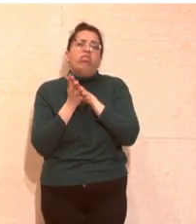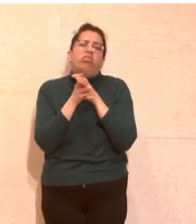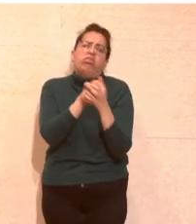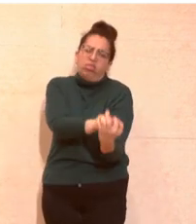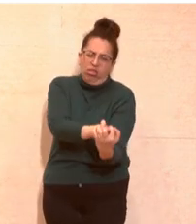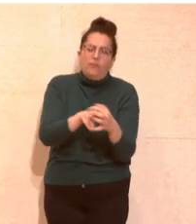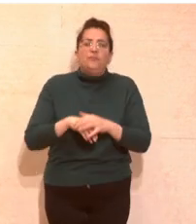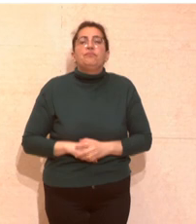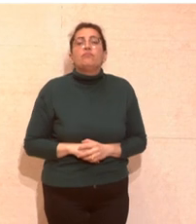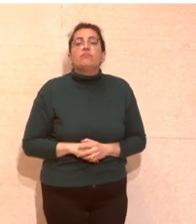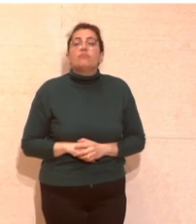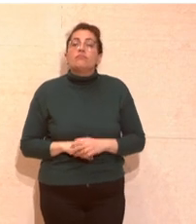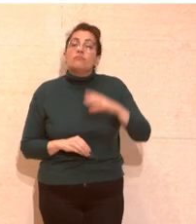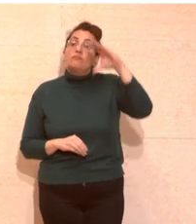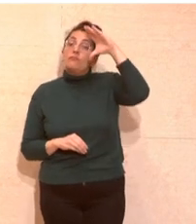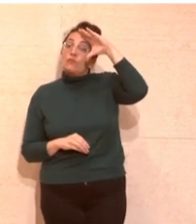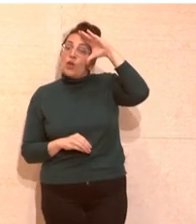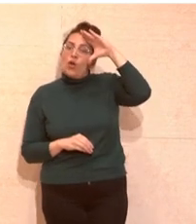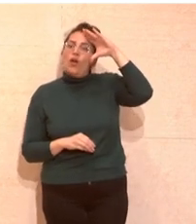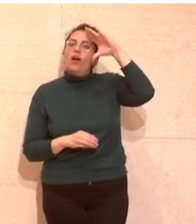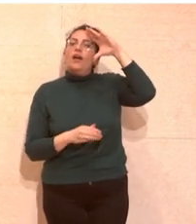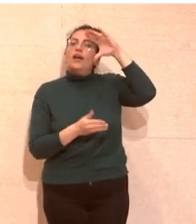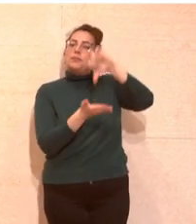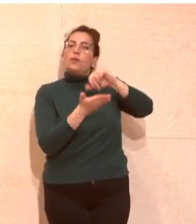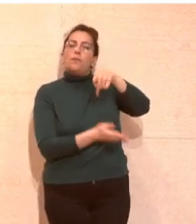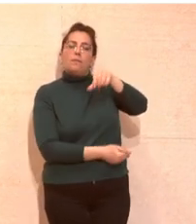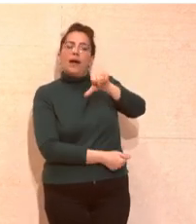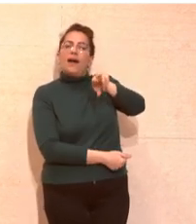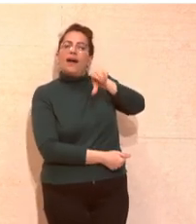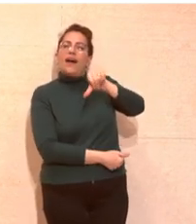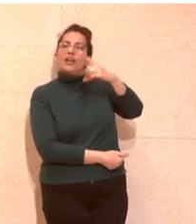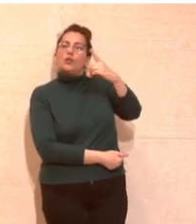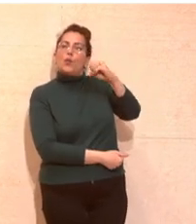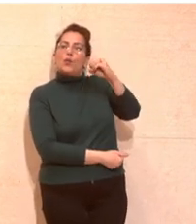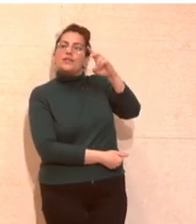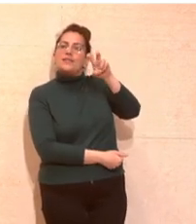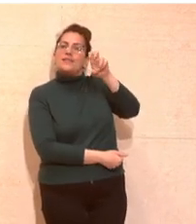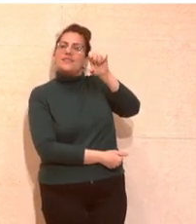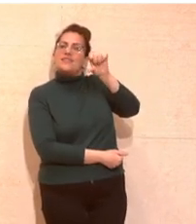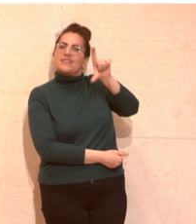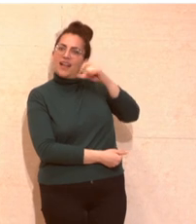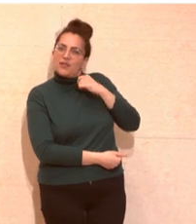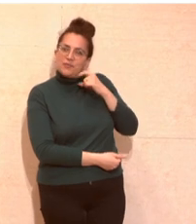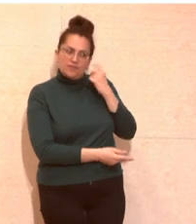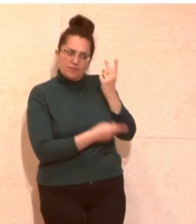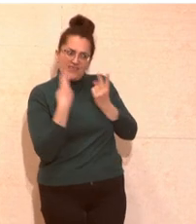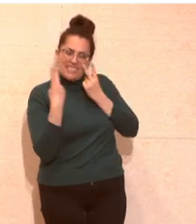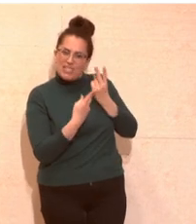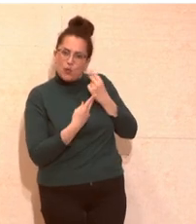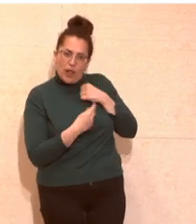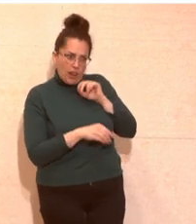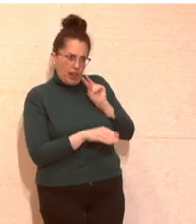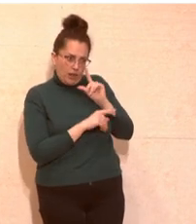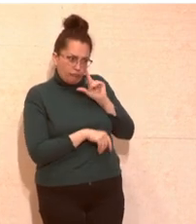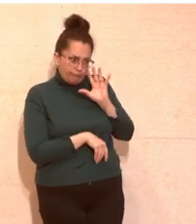lui, c'est un sommeil qui est assez surprenant parce qu'il y a des mouvements, des secousses oculaires rapides qu'on voit sous les yeux. Vous